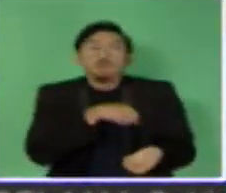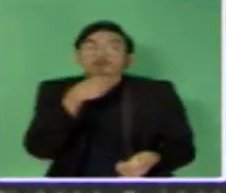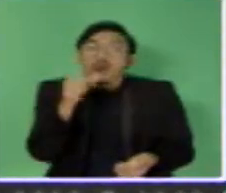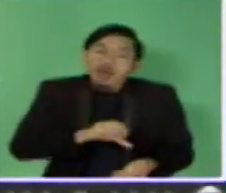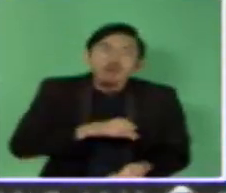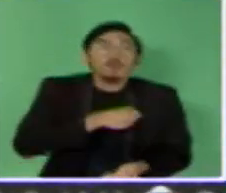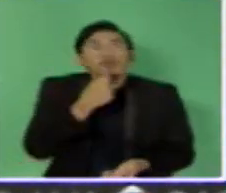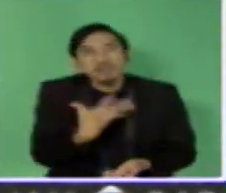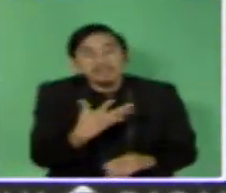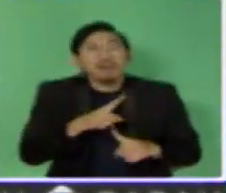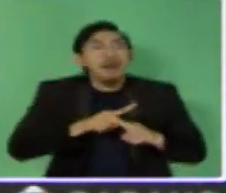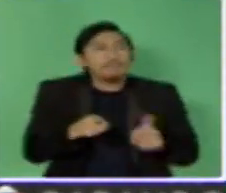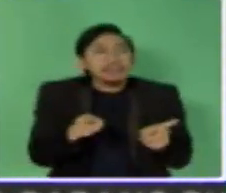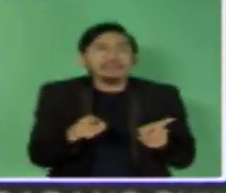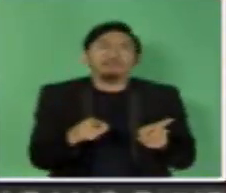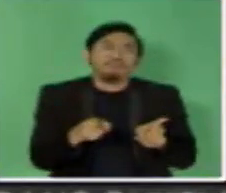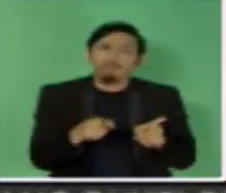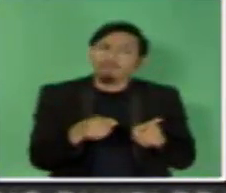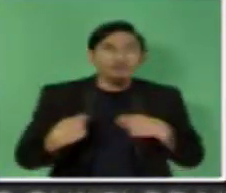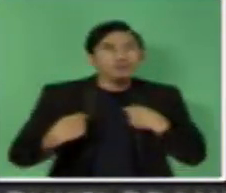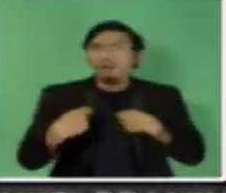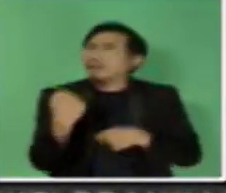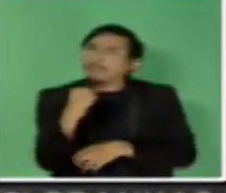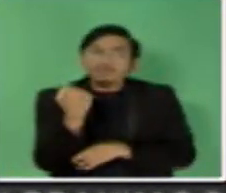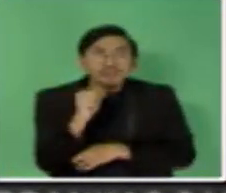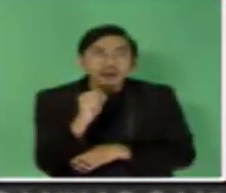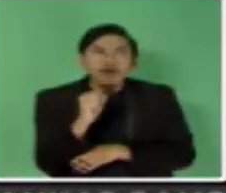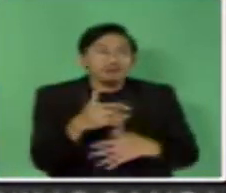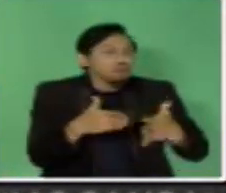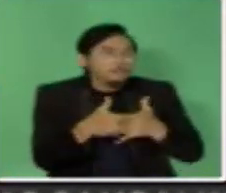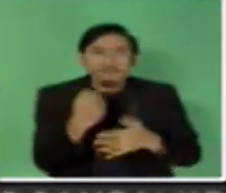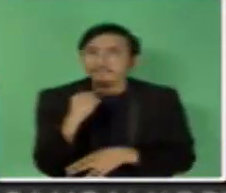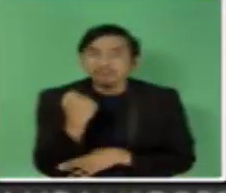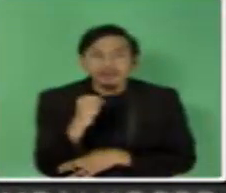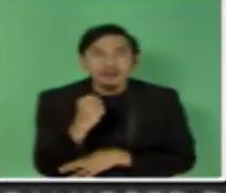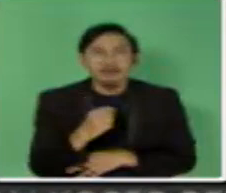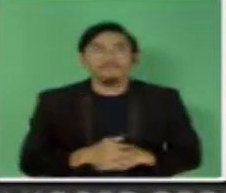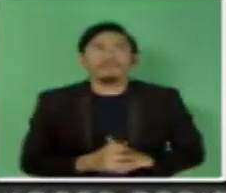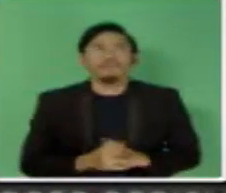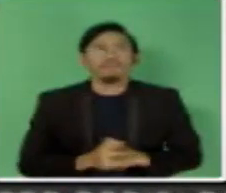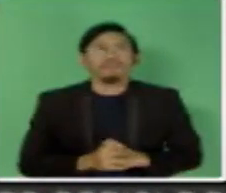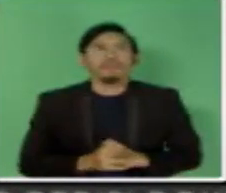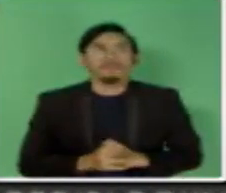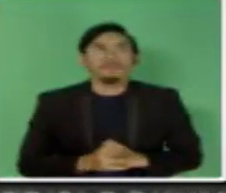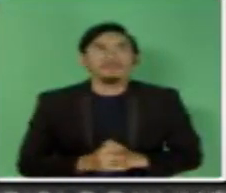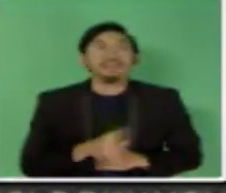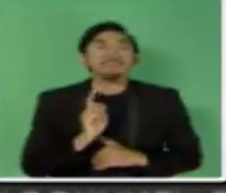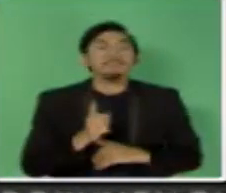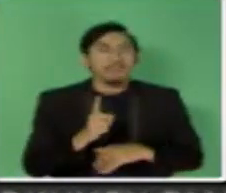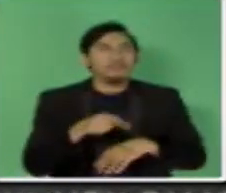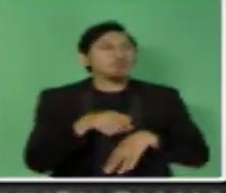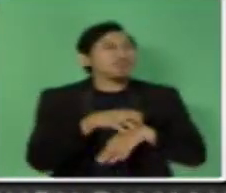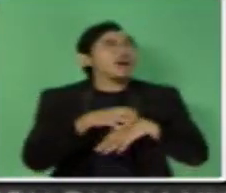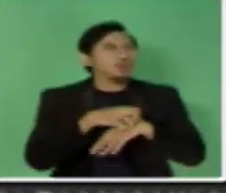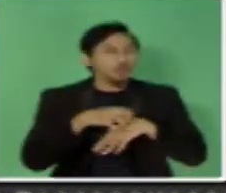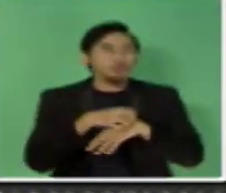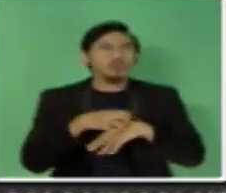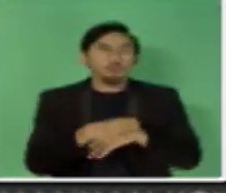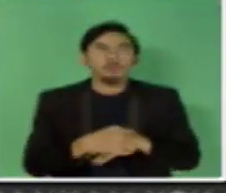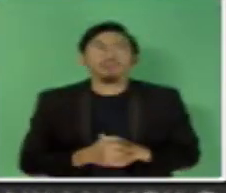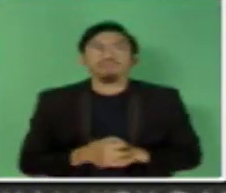diberantas. Psikolog Cassandra mengatakan judi sudah menjadi adiktif atau kecanduan pada sebagian warga. Kecanduan judi sebagai pathological